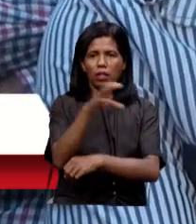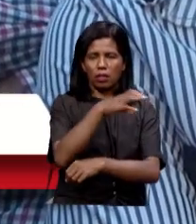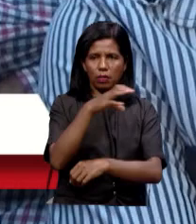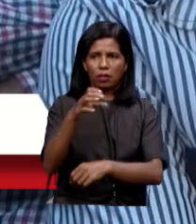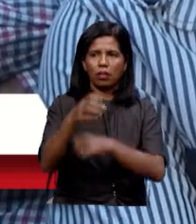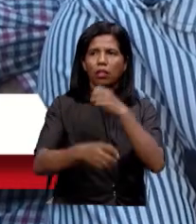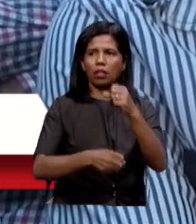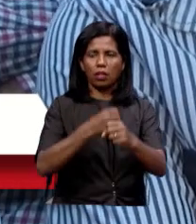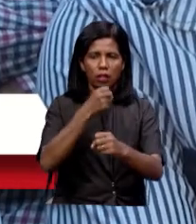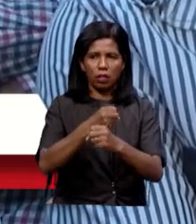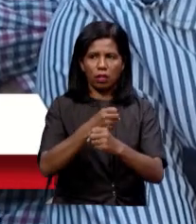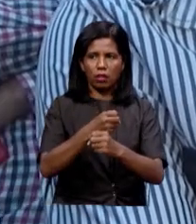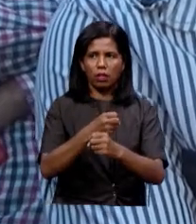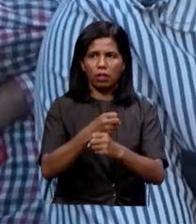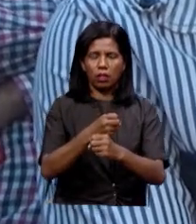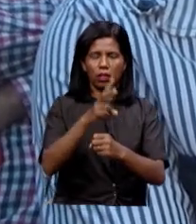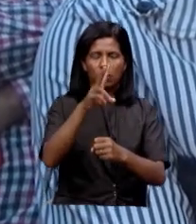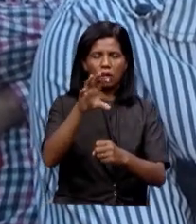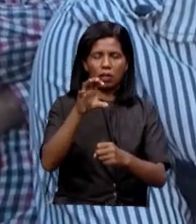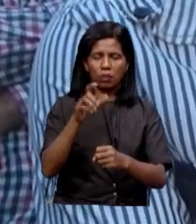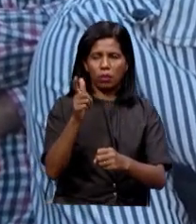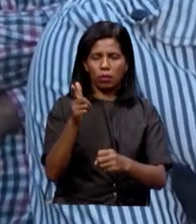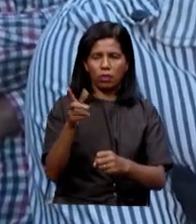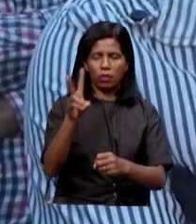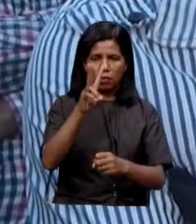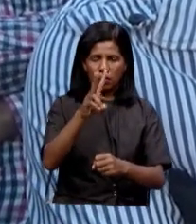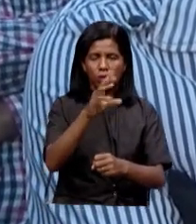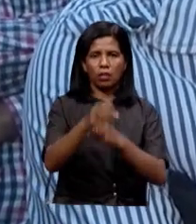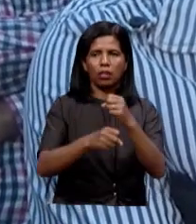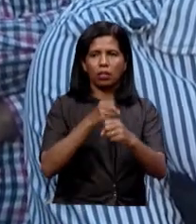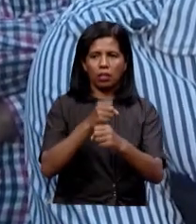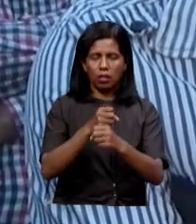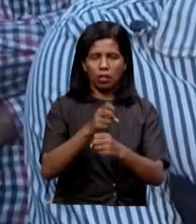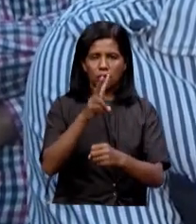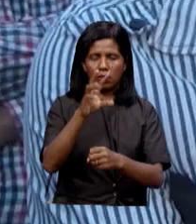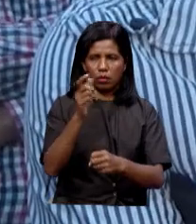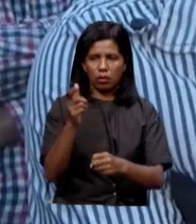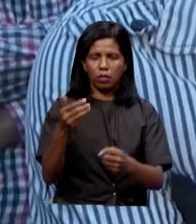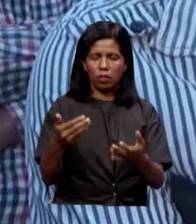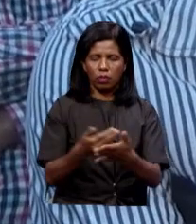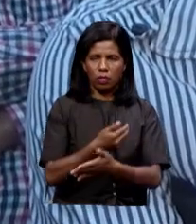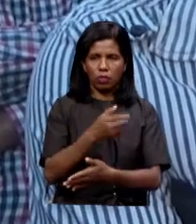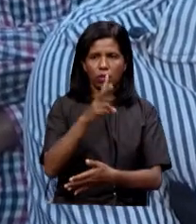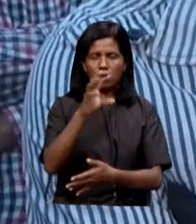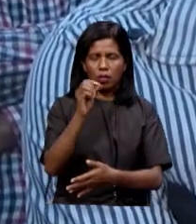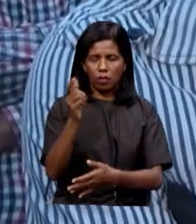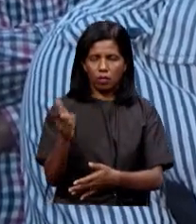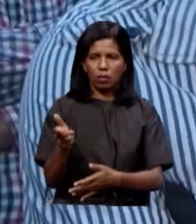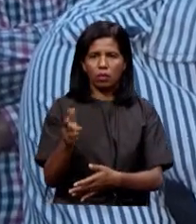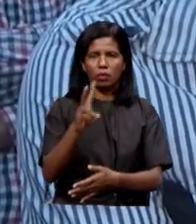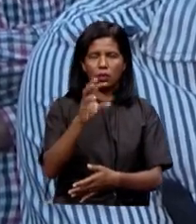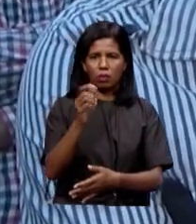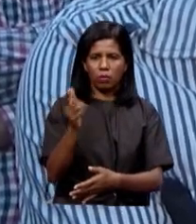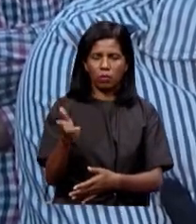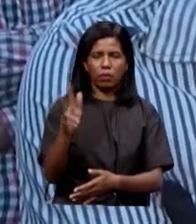Tina liun rua rua nulu resin rua no tina fo rua nulu riun rua rua nulu